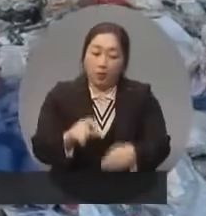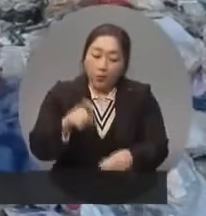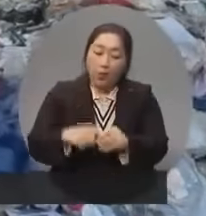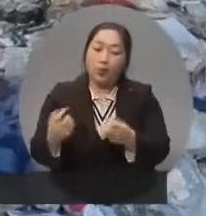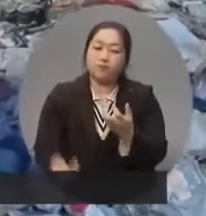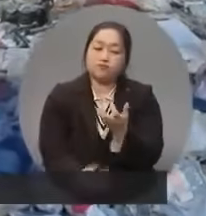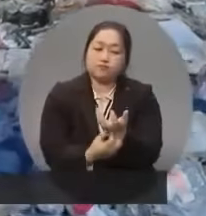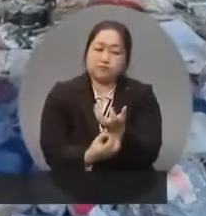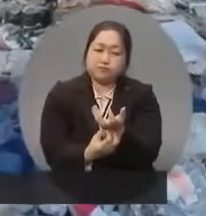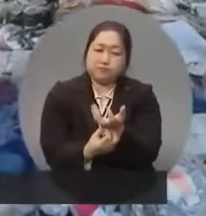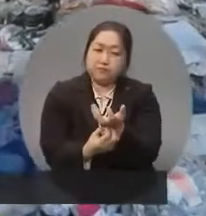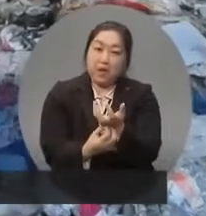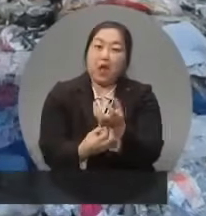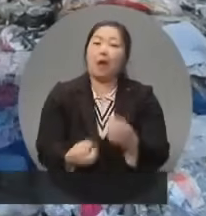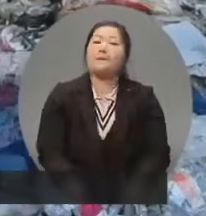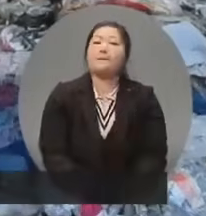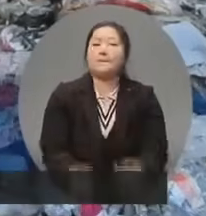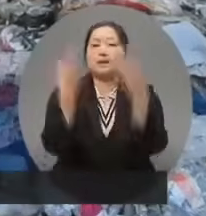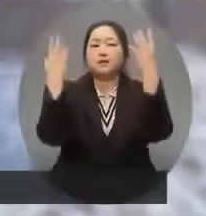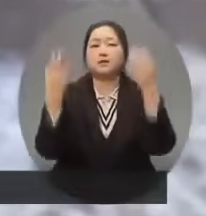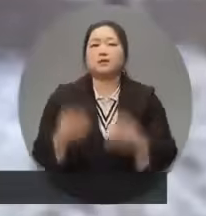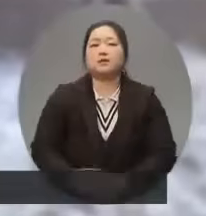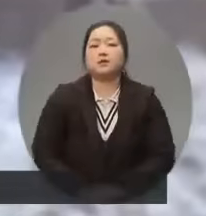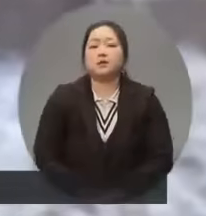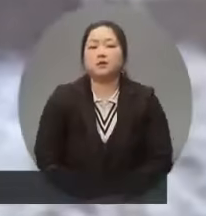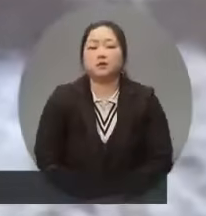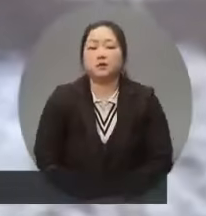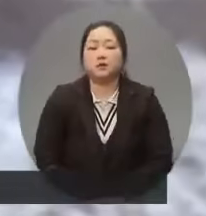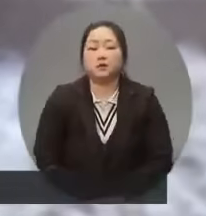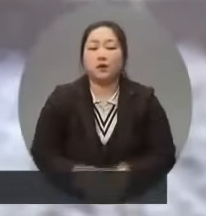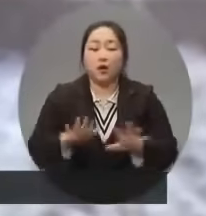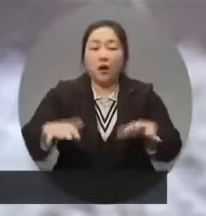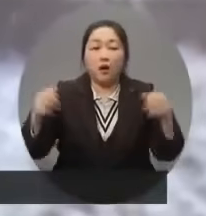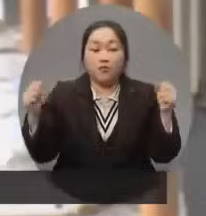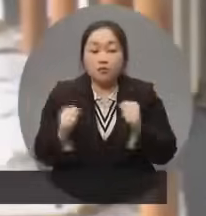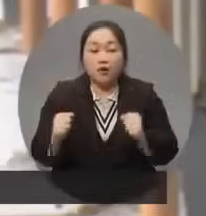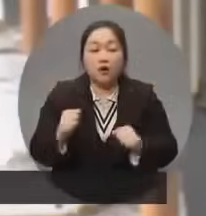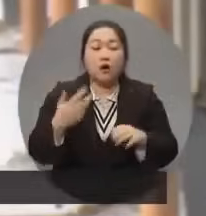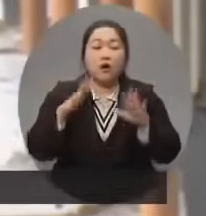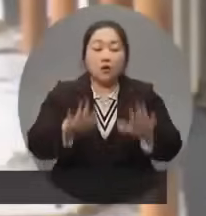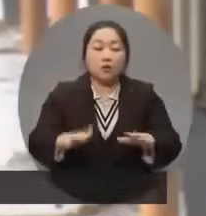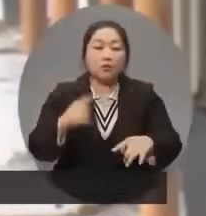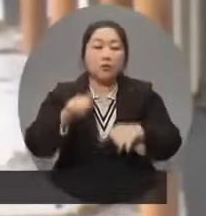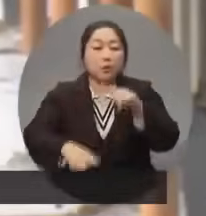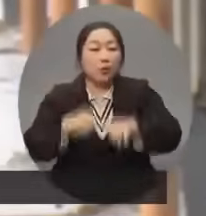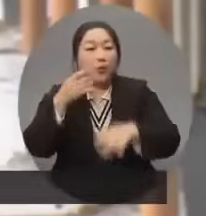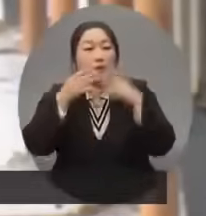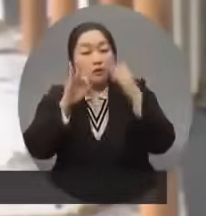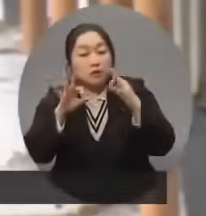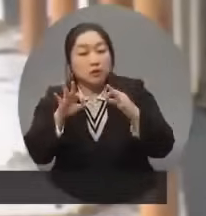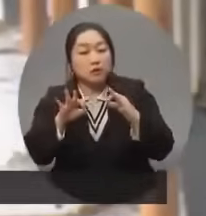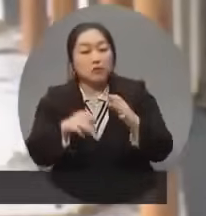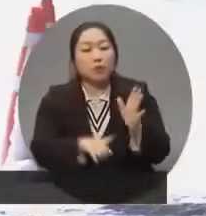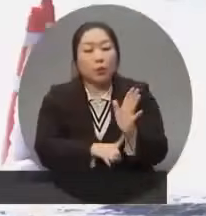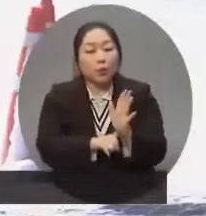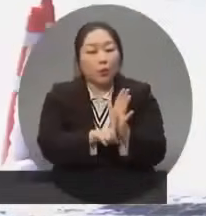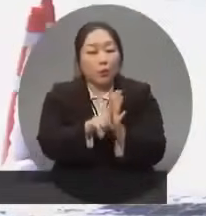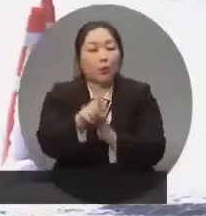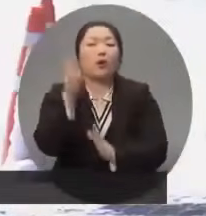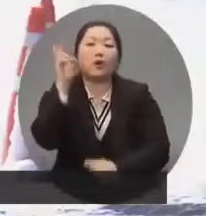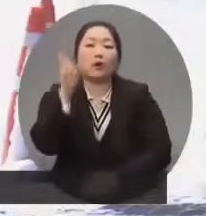녹이려고 이게 가열을 하다 보니까. 이번 한파는 이번 주 후반이 되어서야 차츰 물러갈